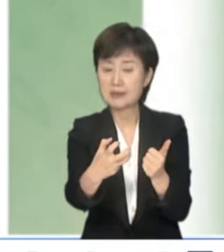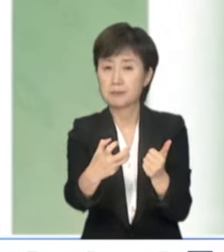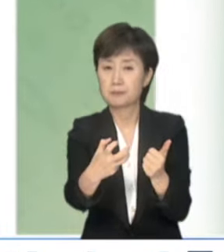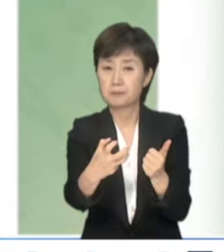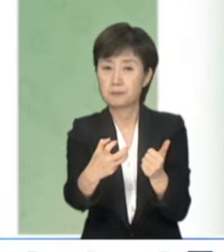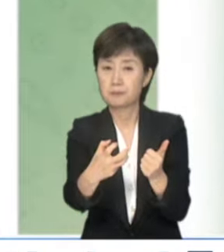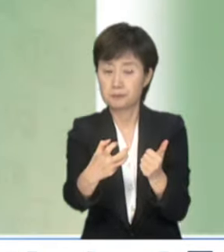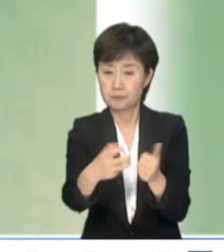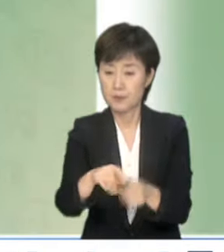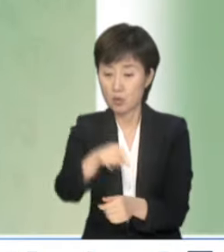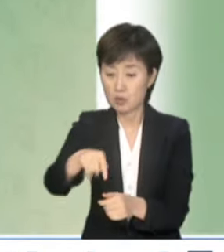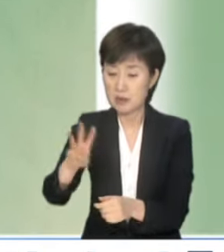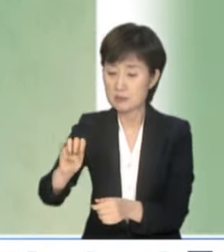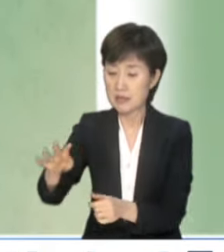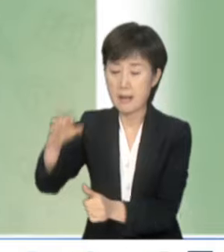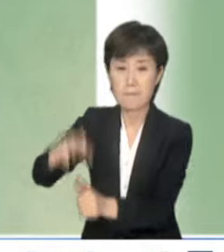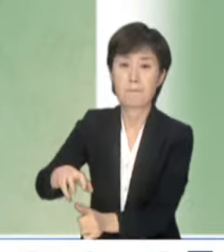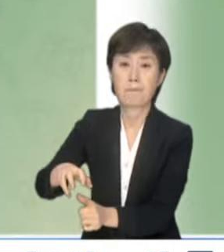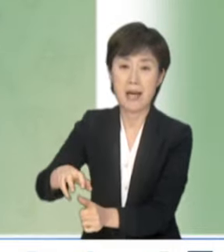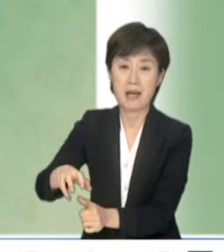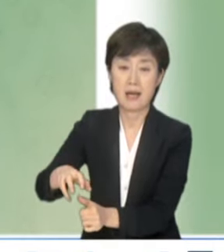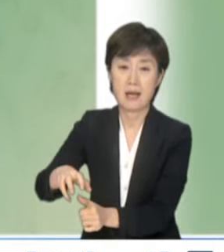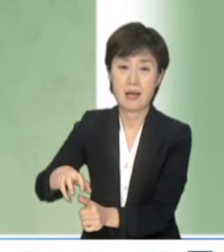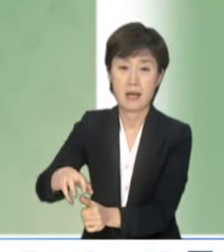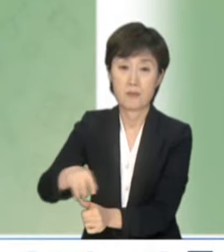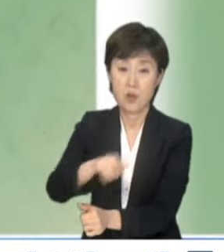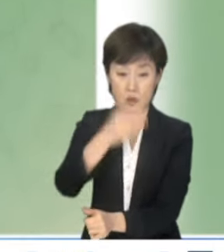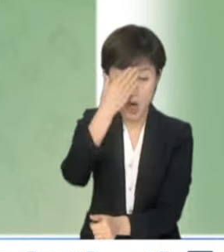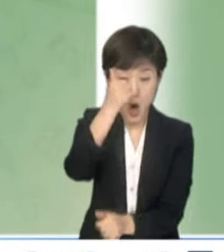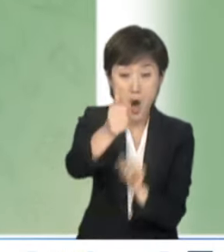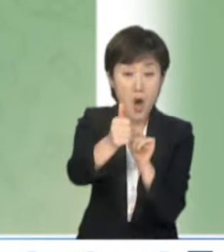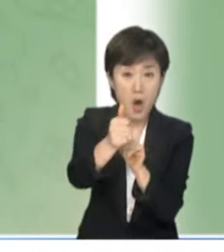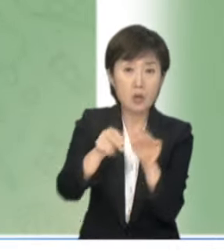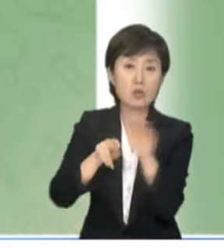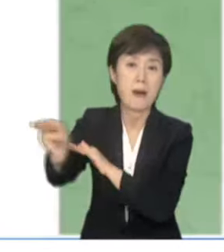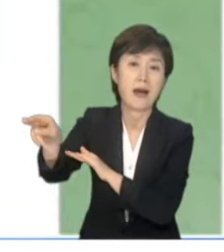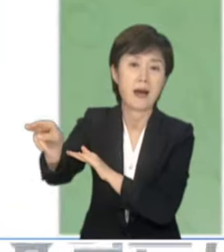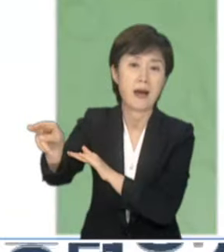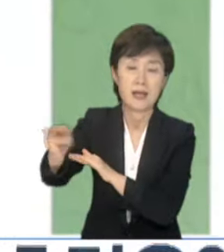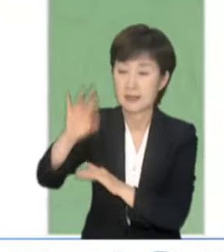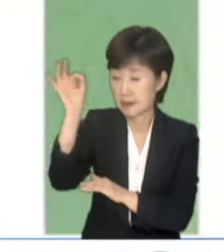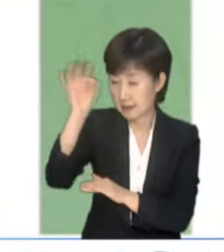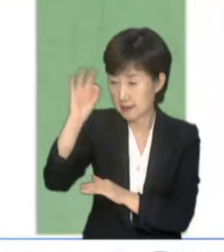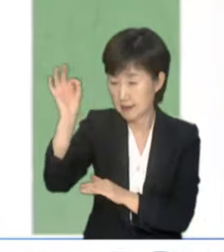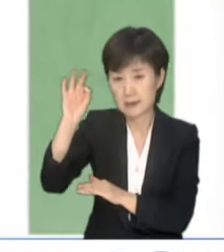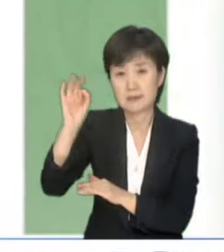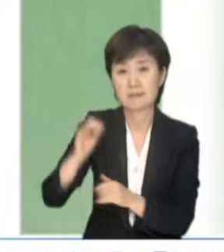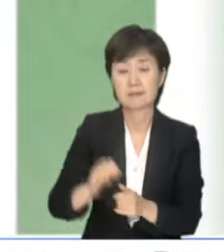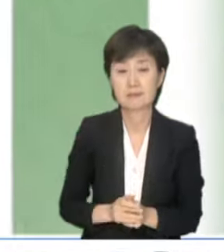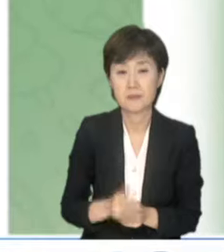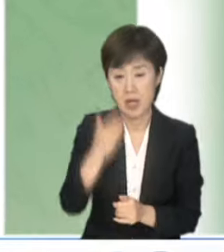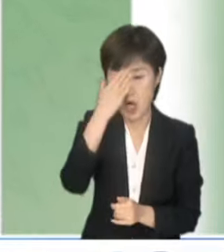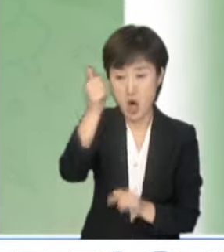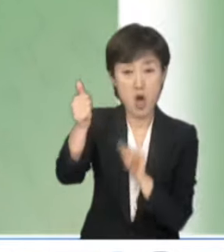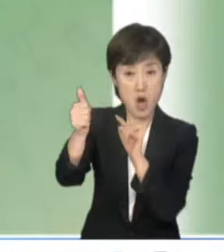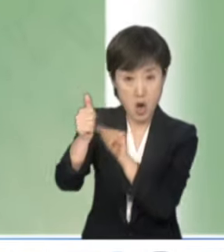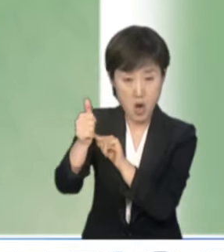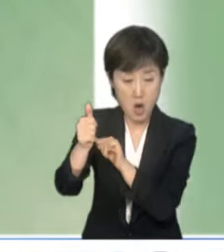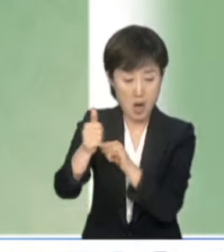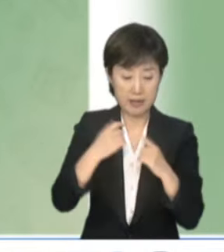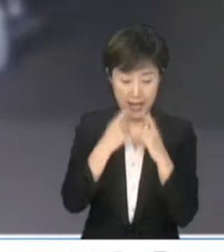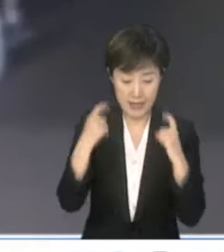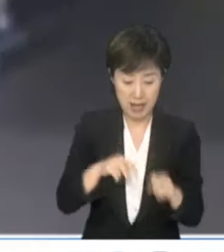34명은 구속했는데 실제 가장 최정점에 있는 총책은 해외했기 때문에 추적 중이라는 겁니다. 그러니까 이 사람한테 이런 개인 신상